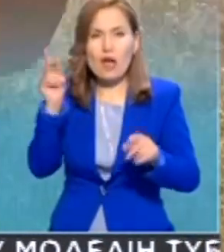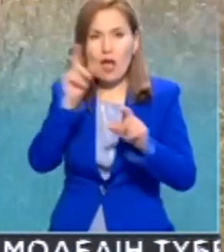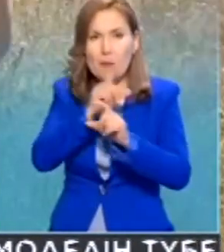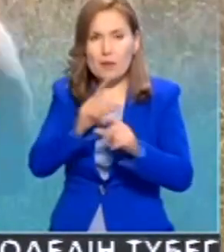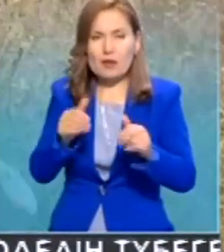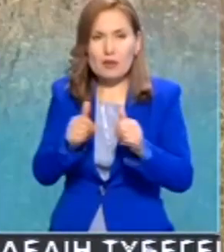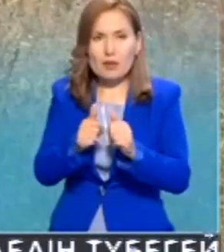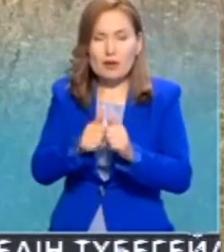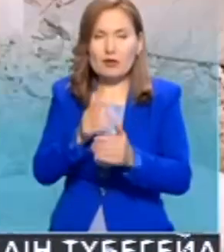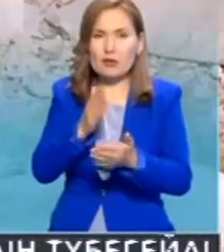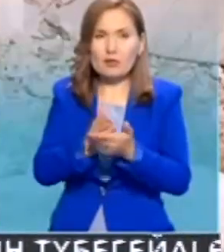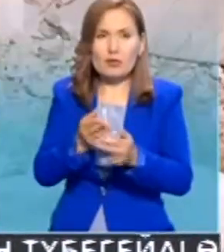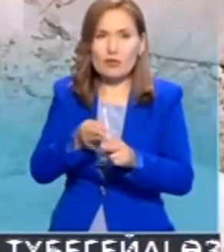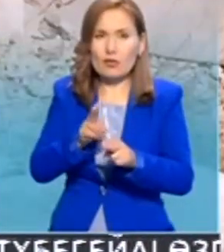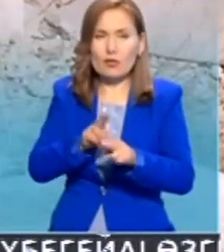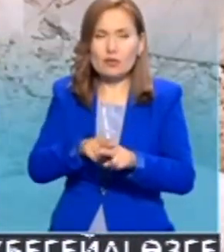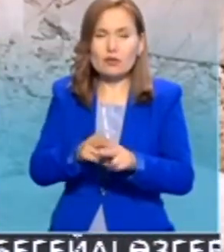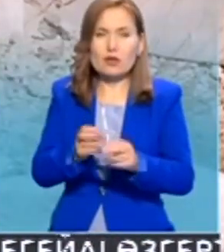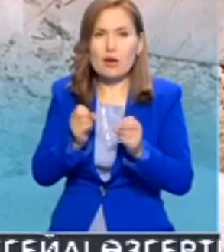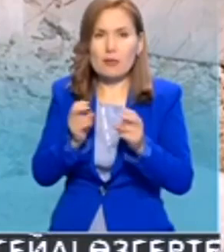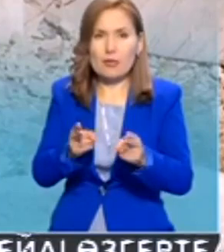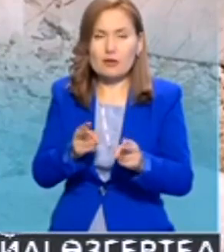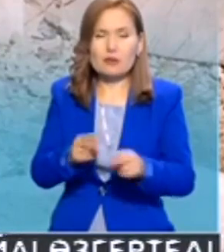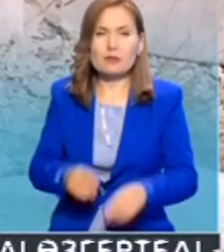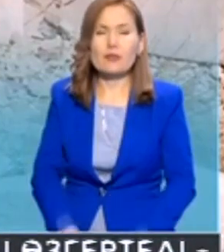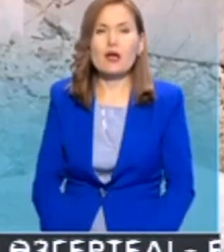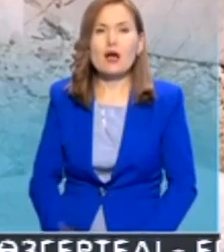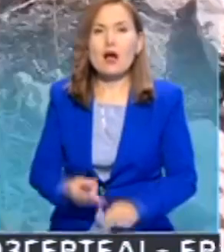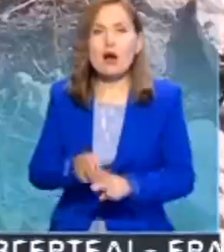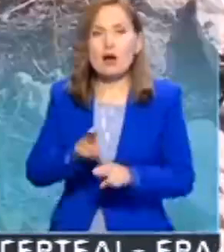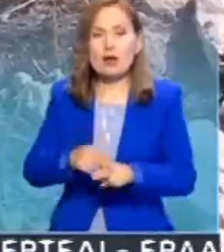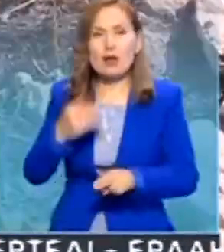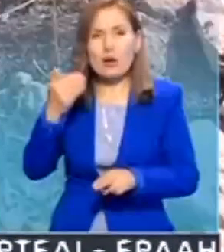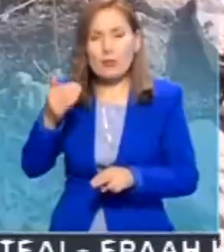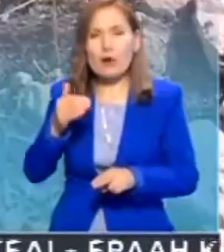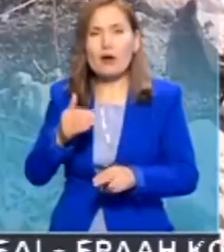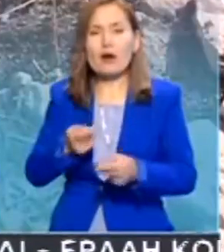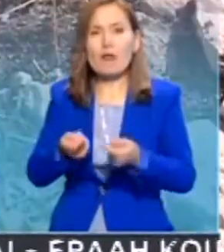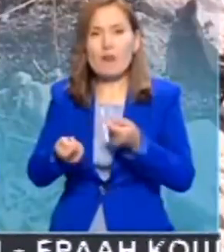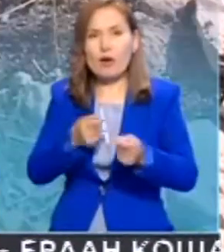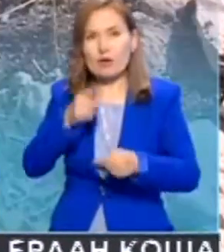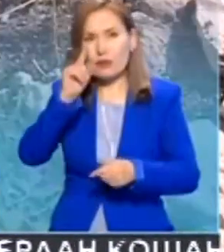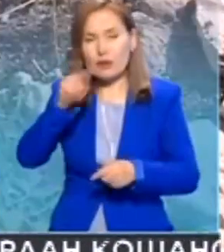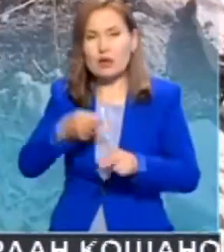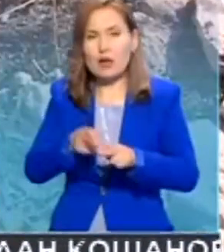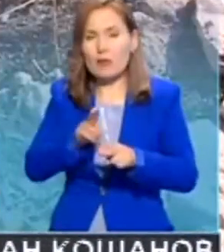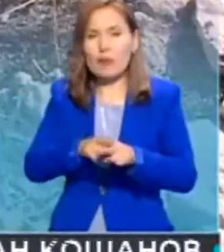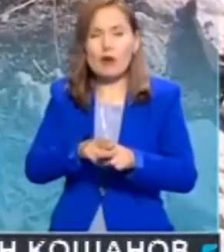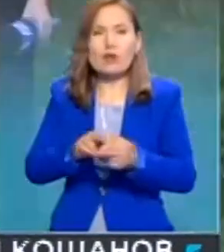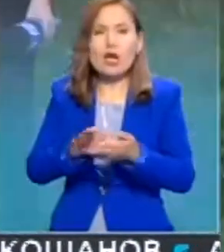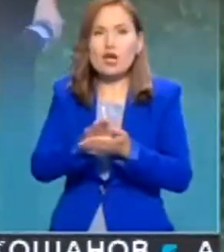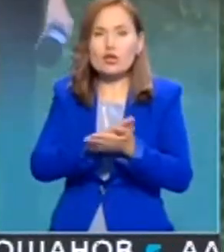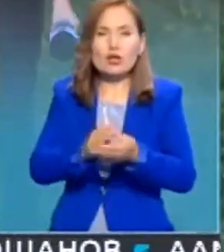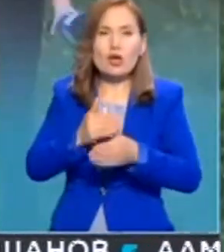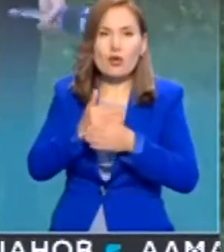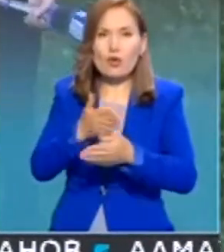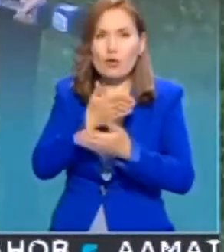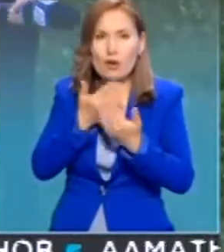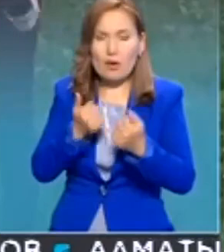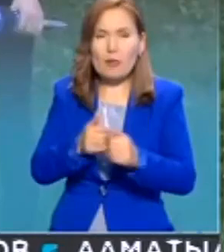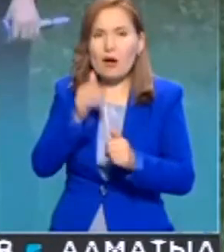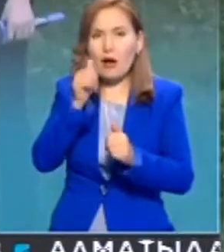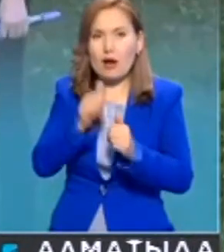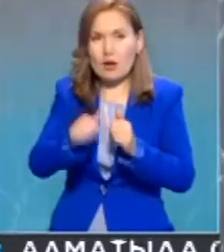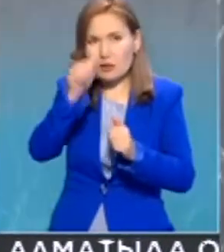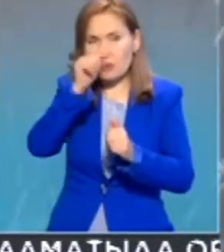арық сонымен ағады. Зиянын аудандағы коммуналдық мекеме басшысы да жақсы біледі. Бірақ қолдан келер қайыр жоқ деп жыл сайын айыппұл